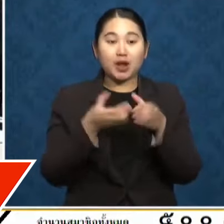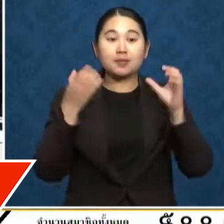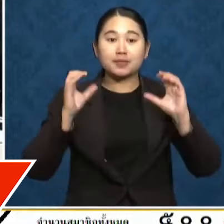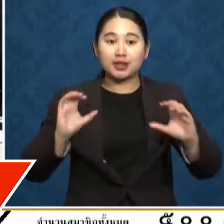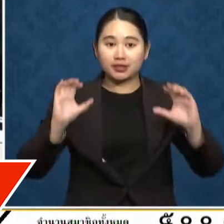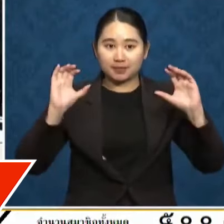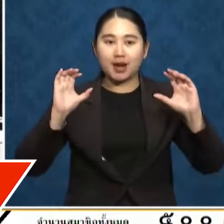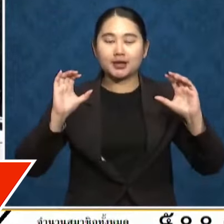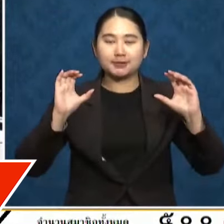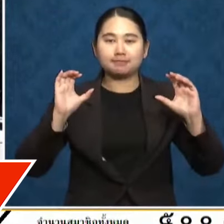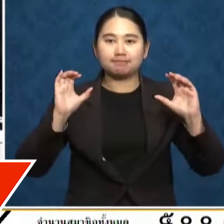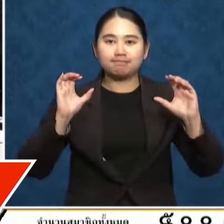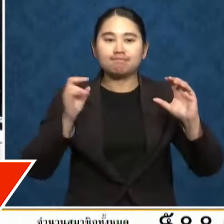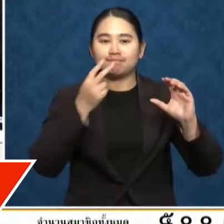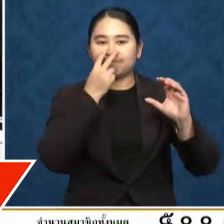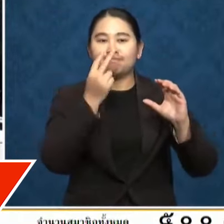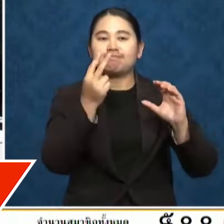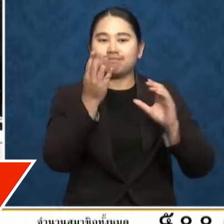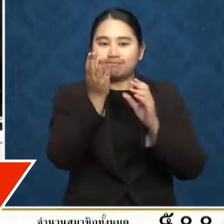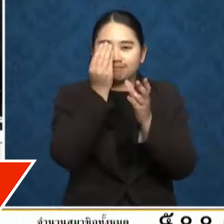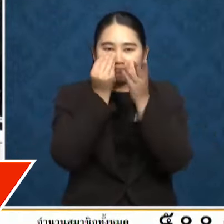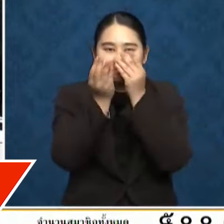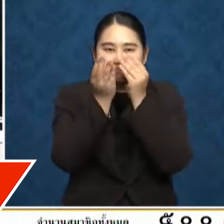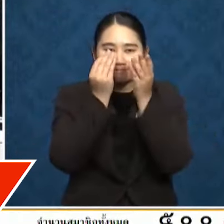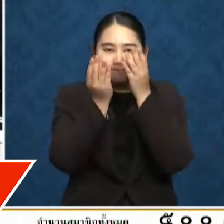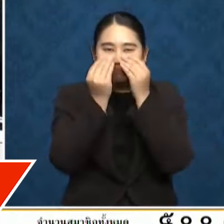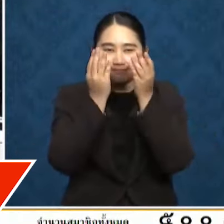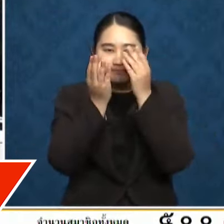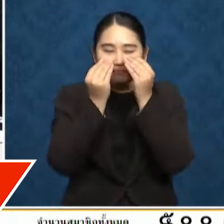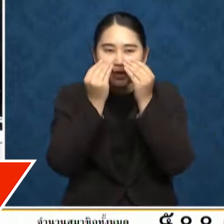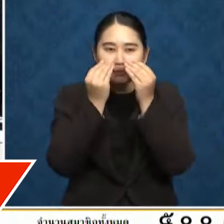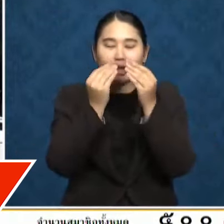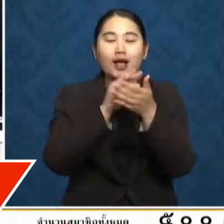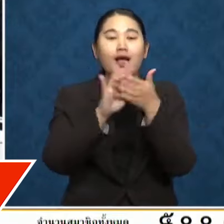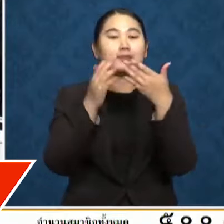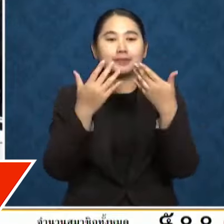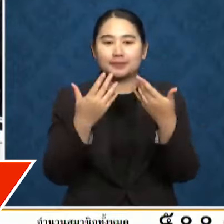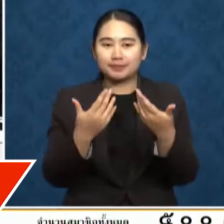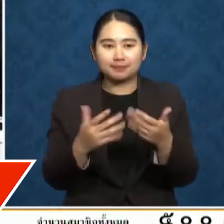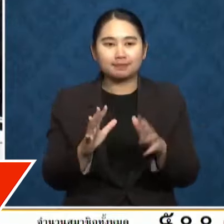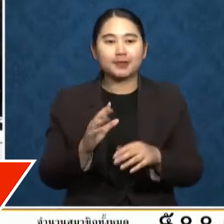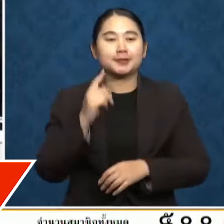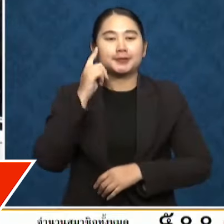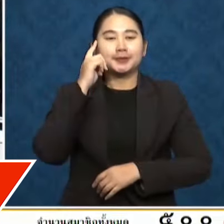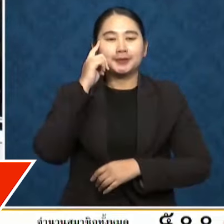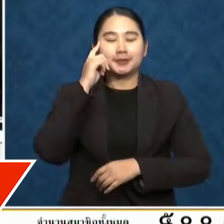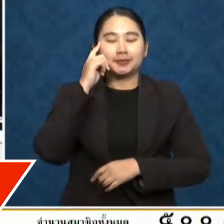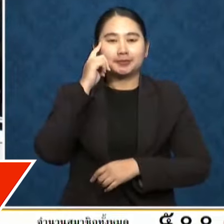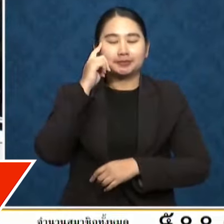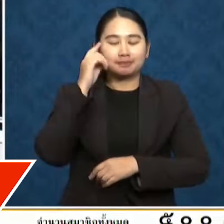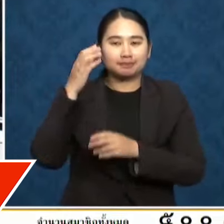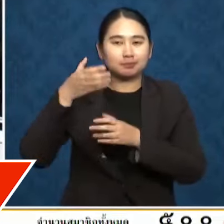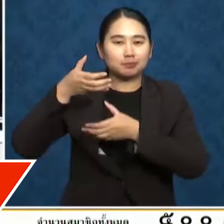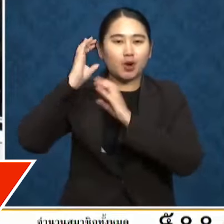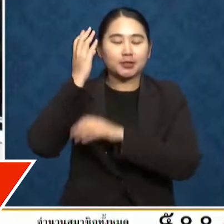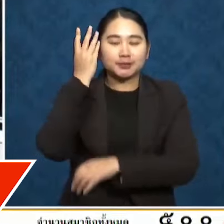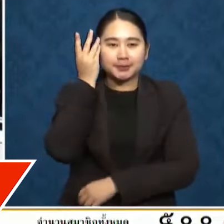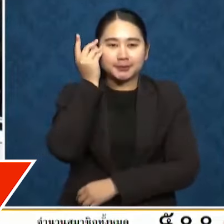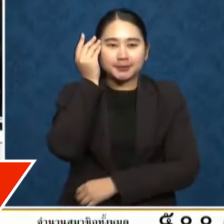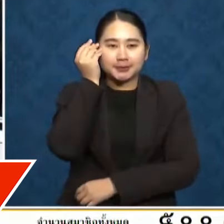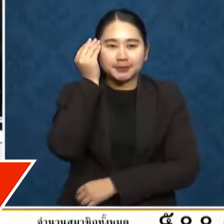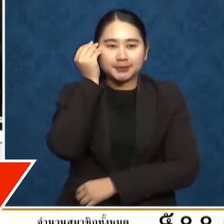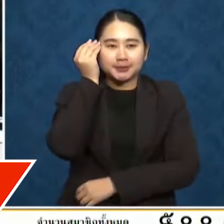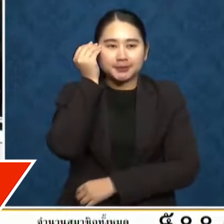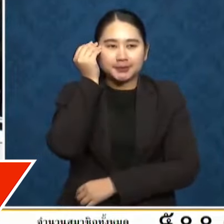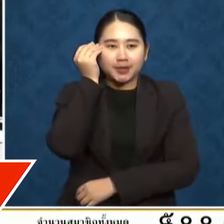าลหลังจากได้ยินคำอภิปลายของเพื่อนสมาชิกหลๆท่านคงจะไปทบทวนดู